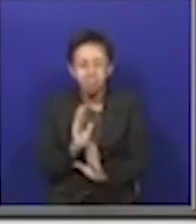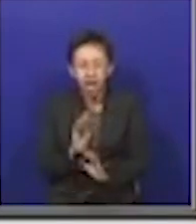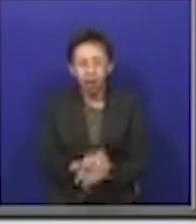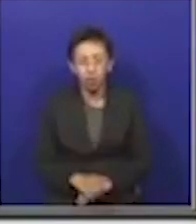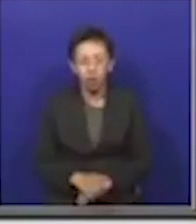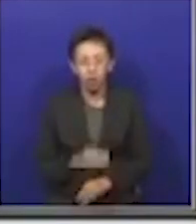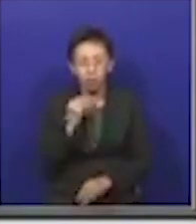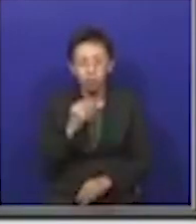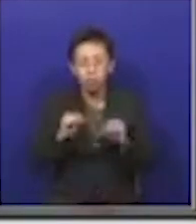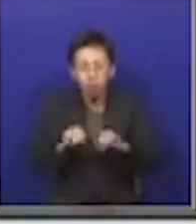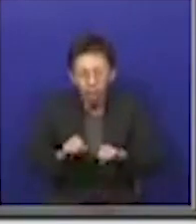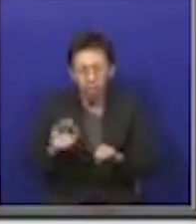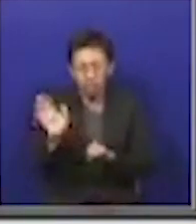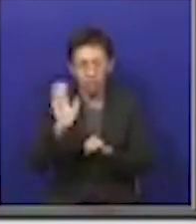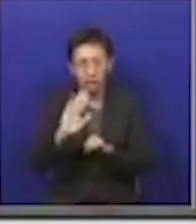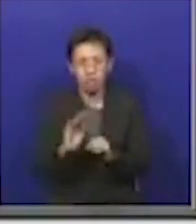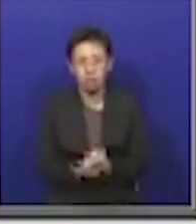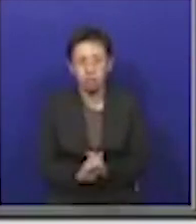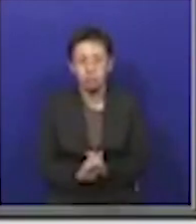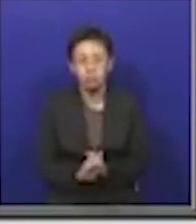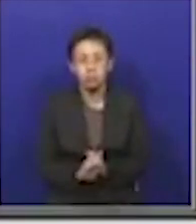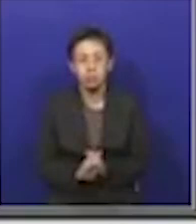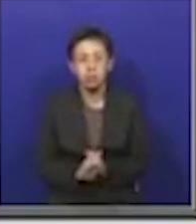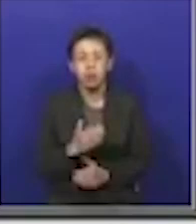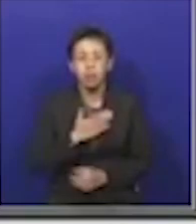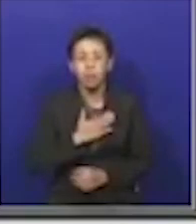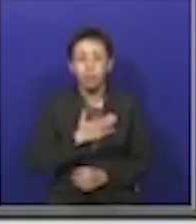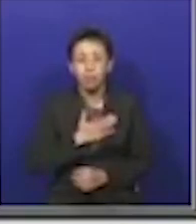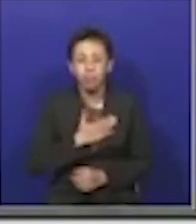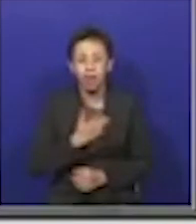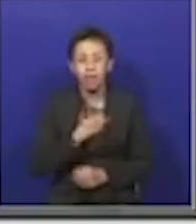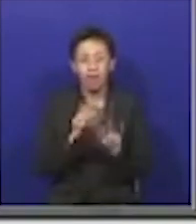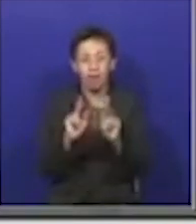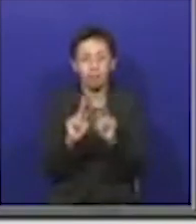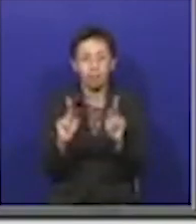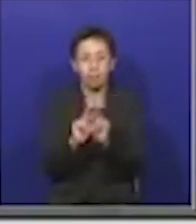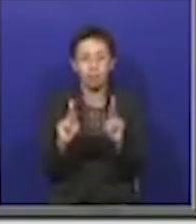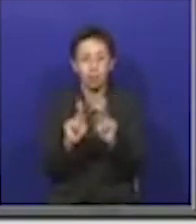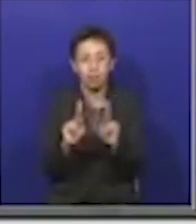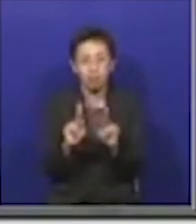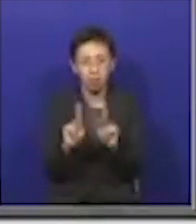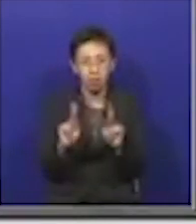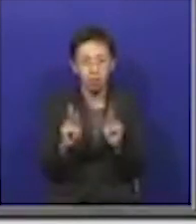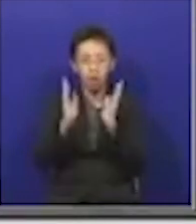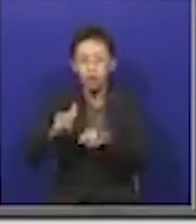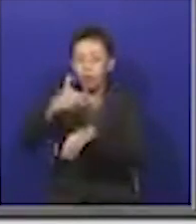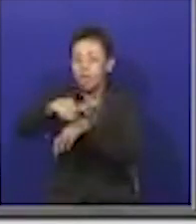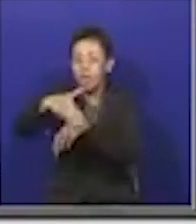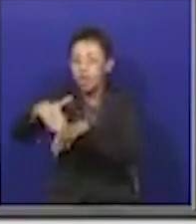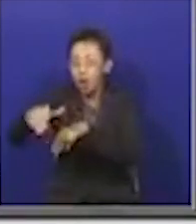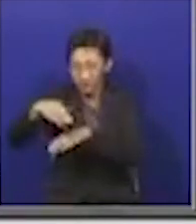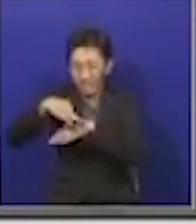ทีเดียวอนุมัติหมดไม่ได้ครับผมขอให้ตั้งกรรมการที่เป็นบุคคลภายนอก